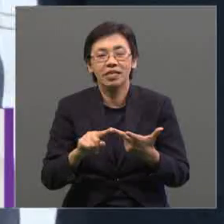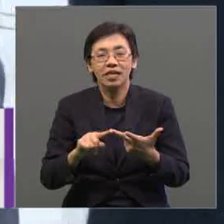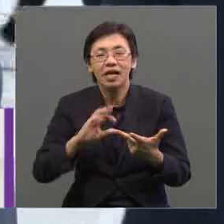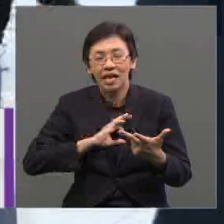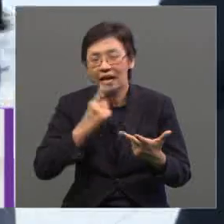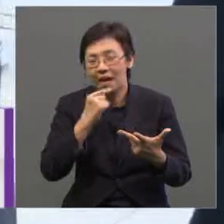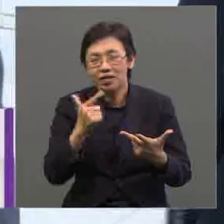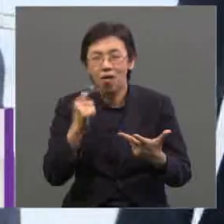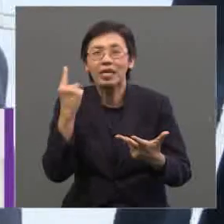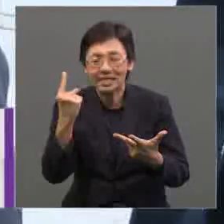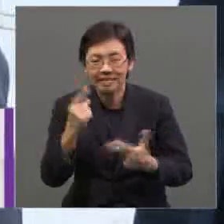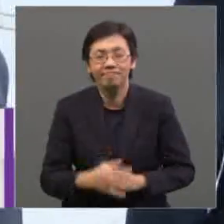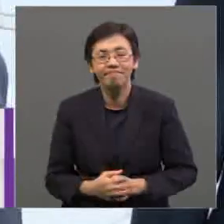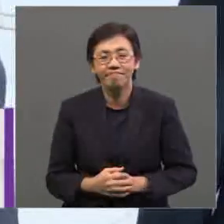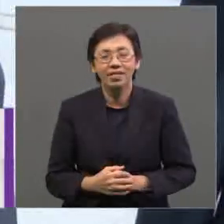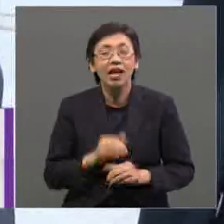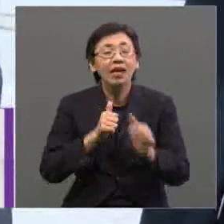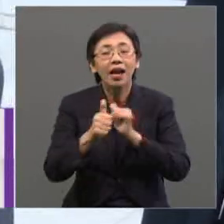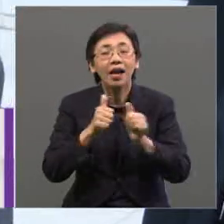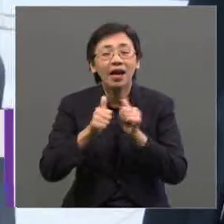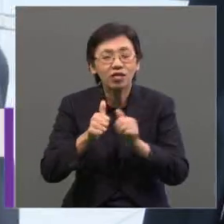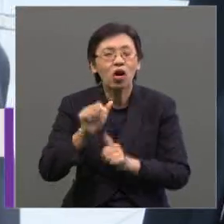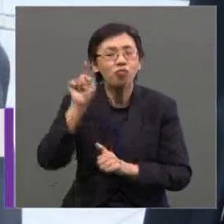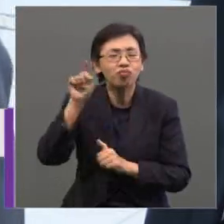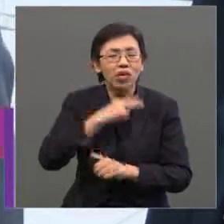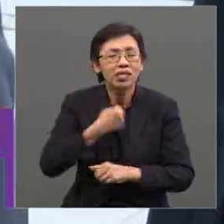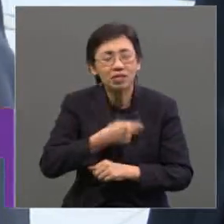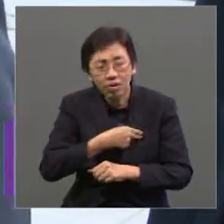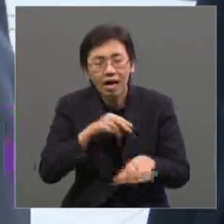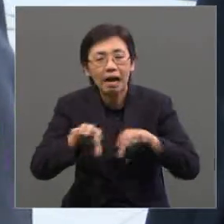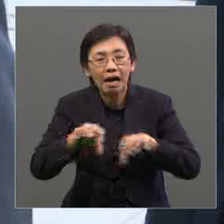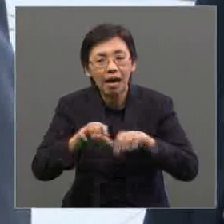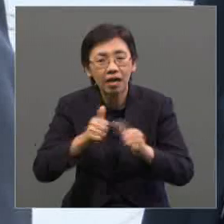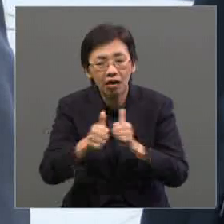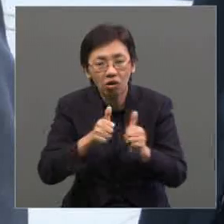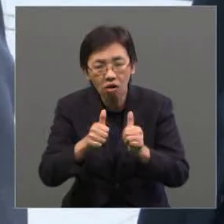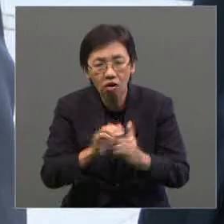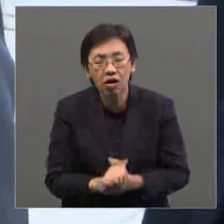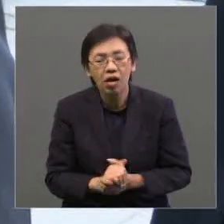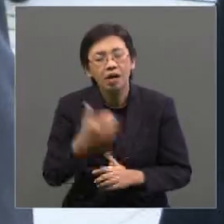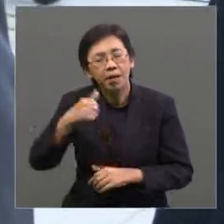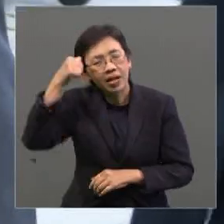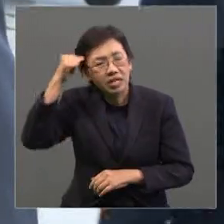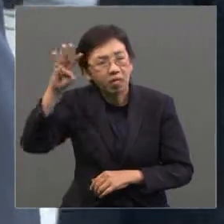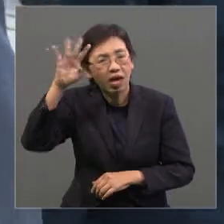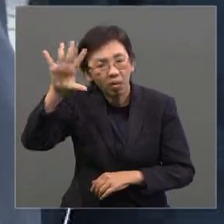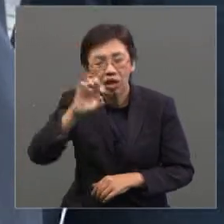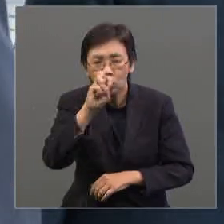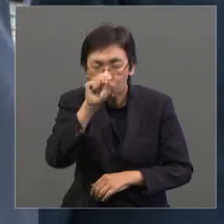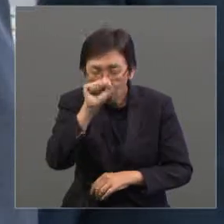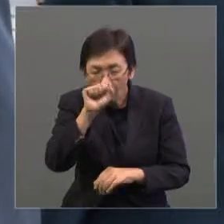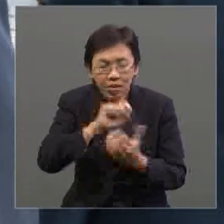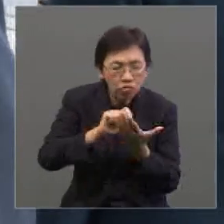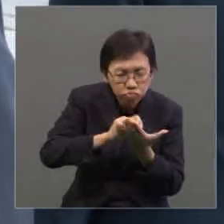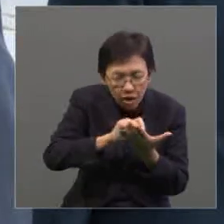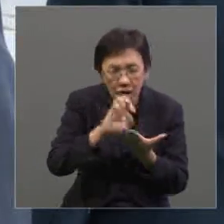1เหรียญค่ะซึ่งเดินทางไปแข่งขันจะใช้ระยะเวลาช่วง 4-5 วันนะคะจะมีการสอบทั้งภาคทฤษฎีแล้ว